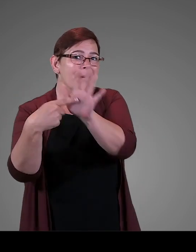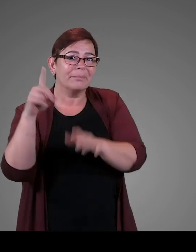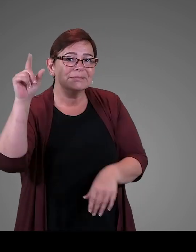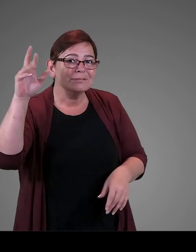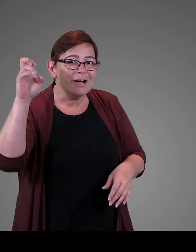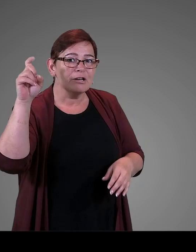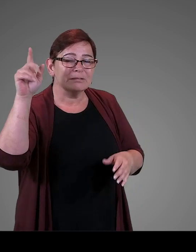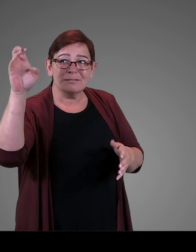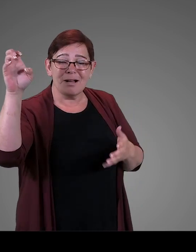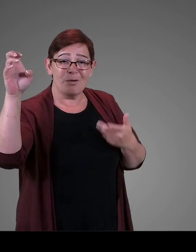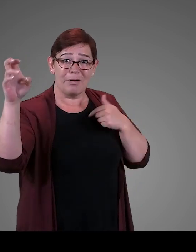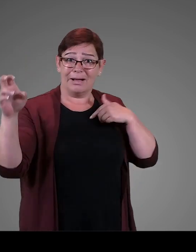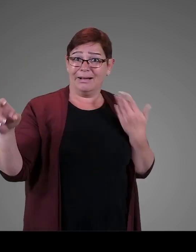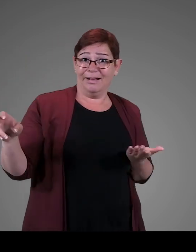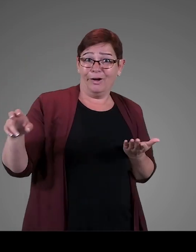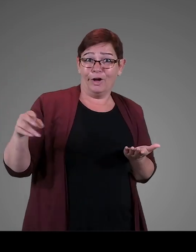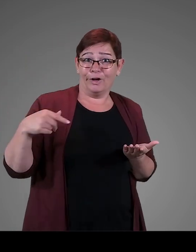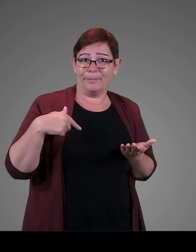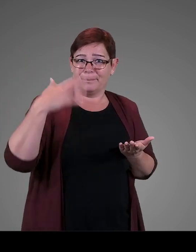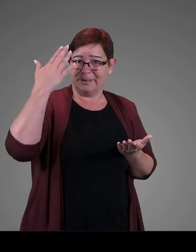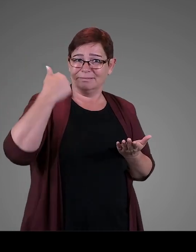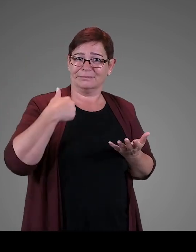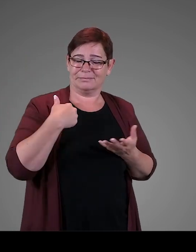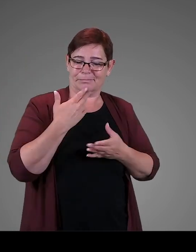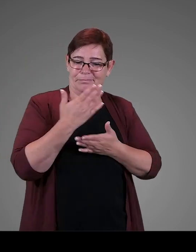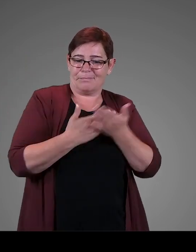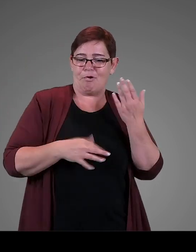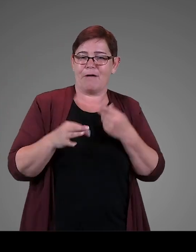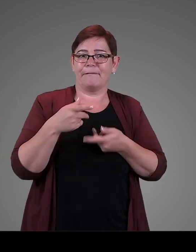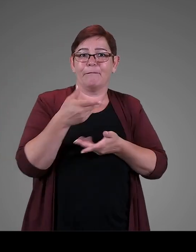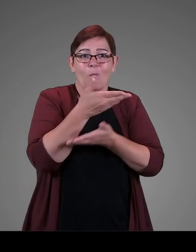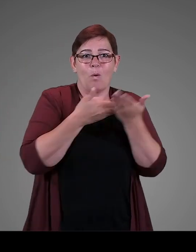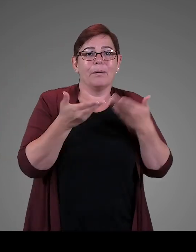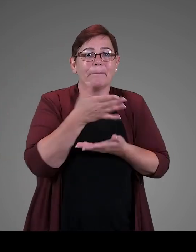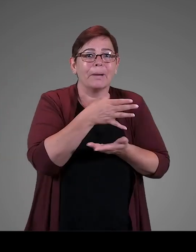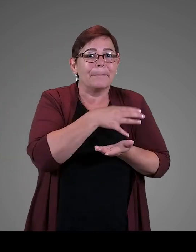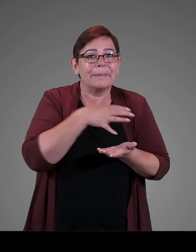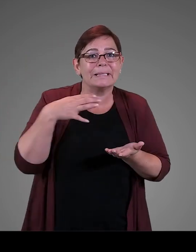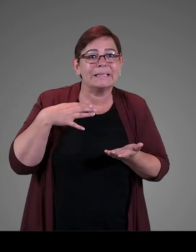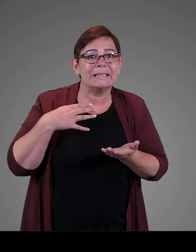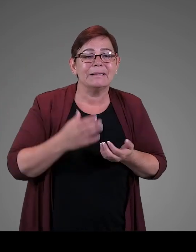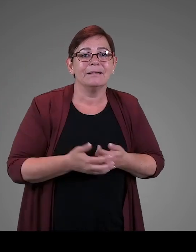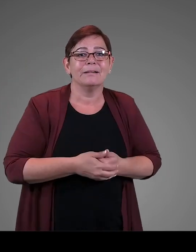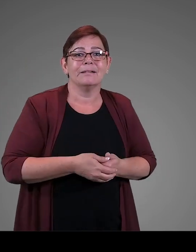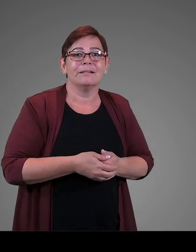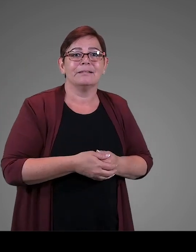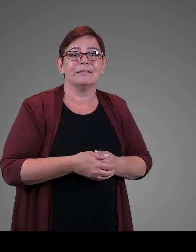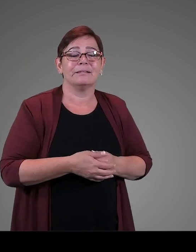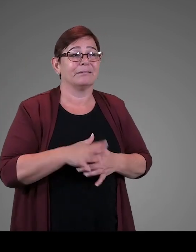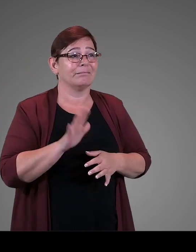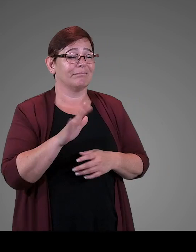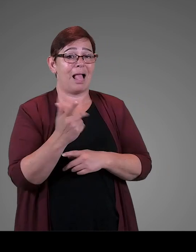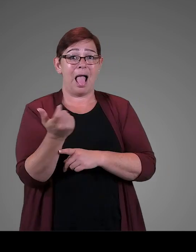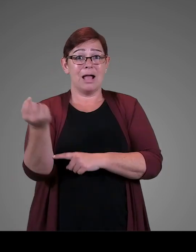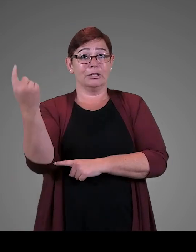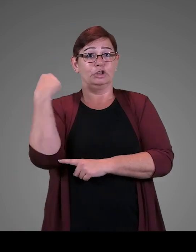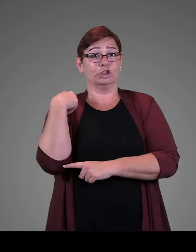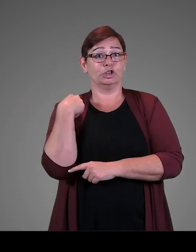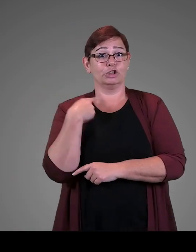Dardar. Si je suis ici, c'est que je fais partie aussi du comité du forum l'année dernière quand